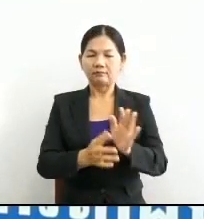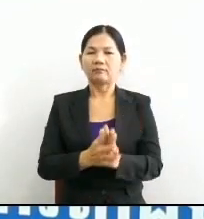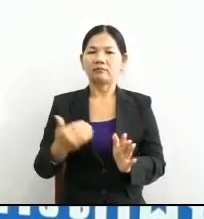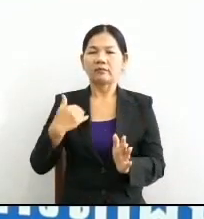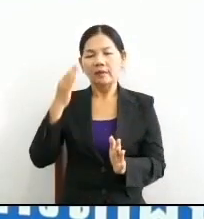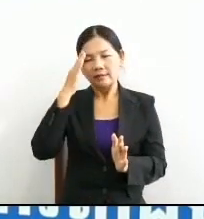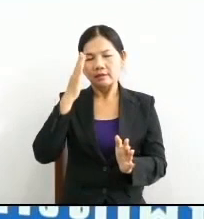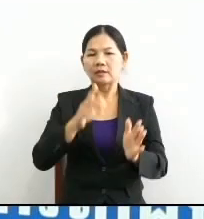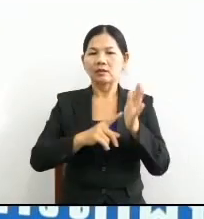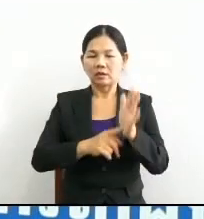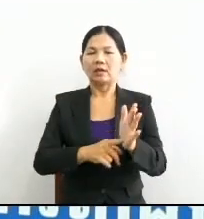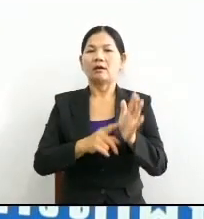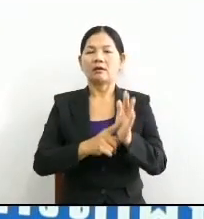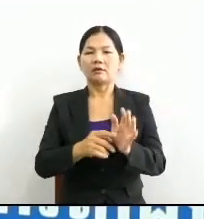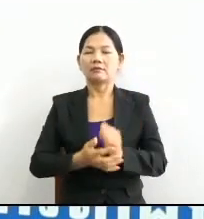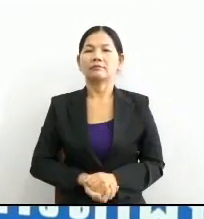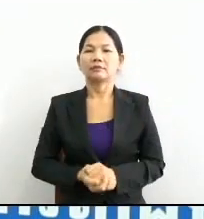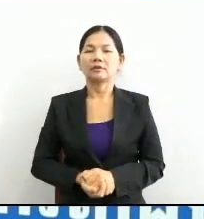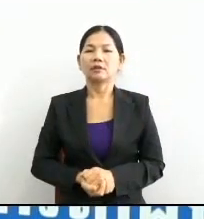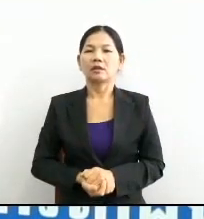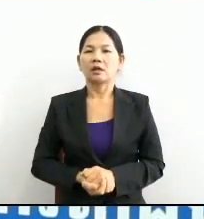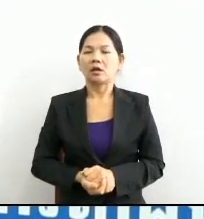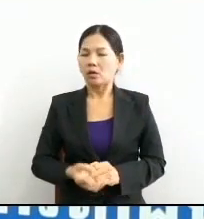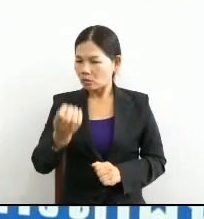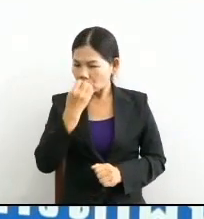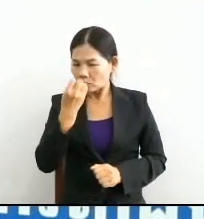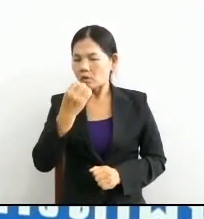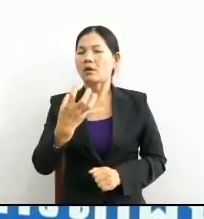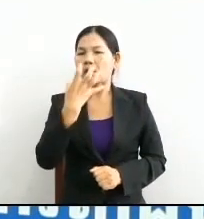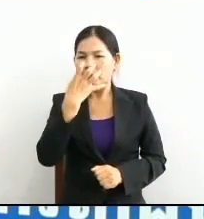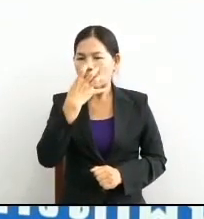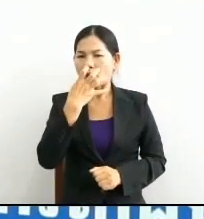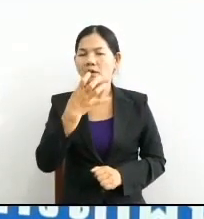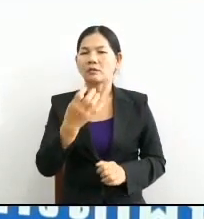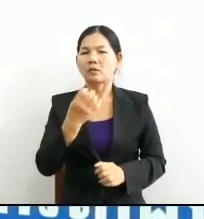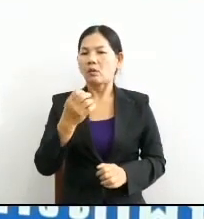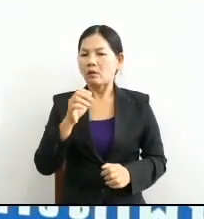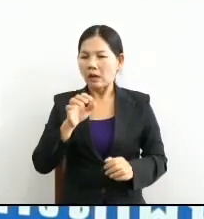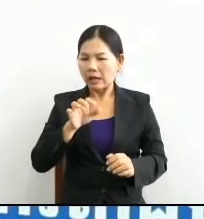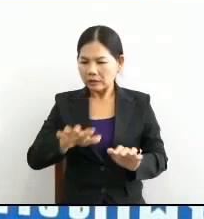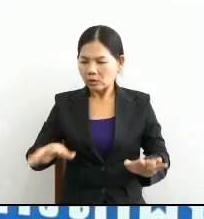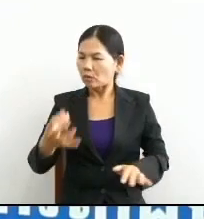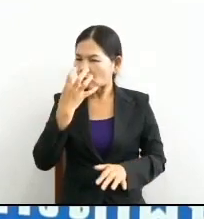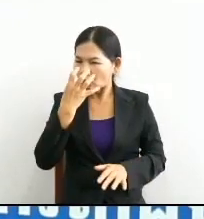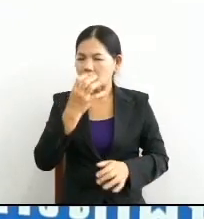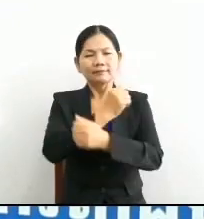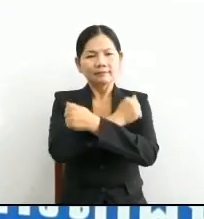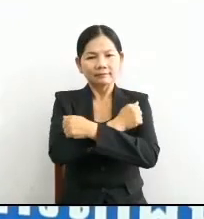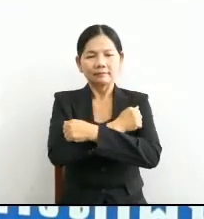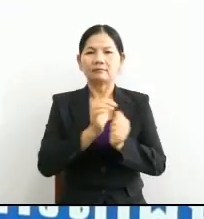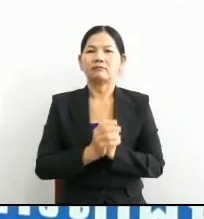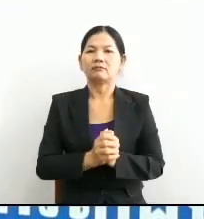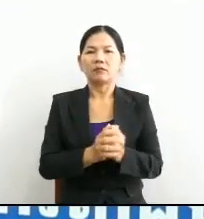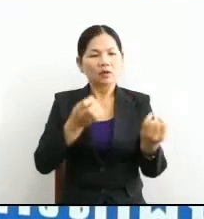vô nè vậy nên nó khổ bị ủa tao hỏi nè con đã bài ở cài con hỏi ngay con cài nó khô sẽ lắng nhá con đã bài hỏi ngay